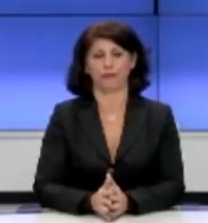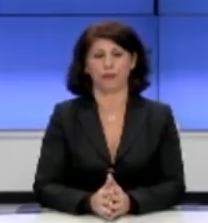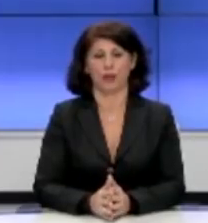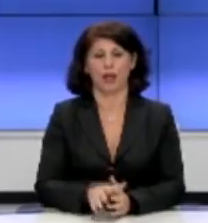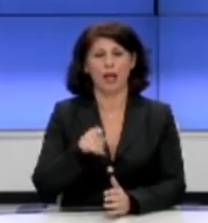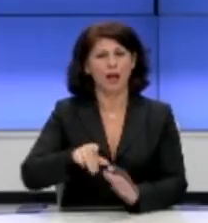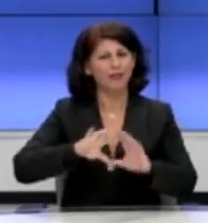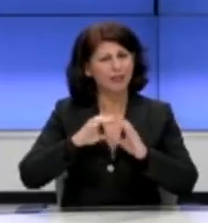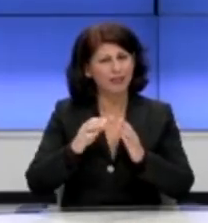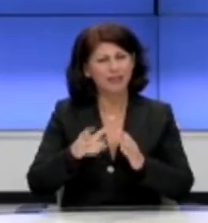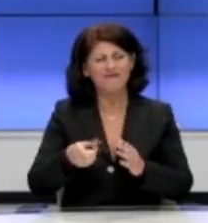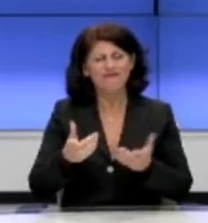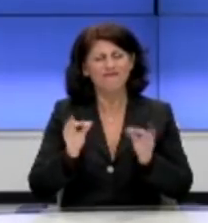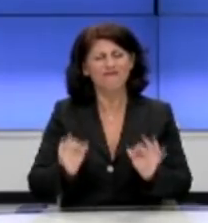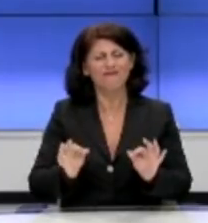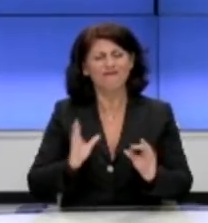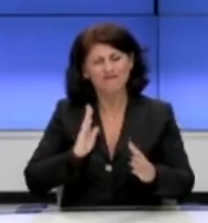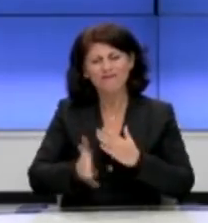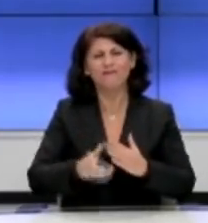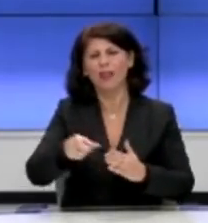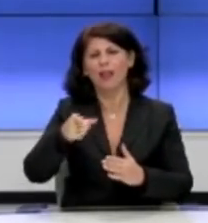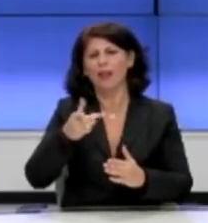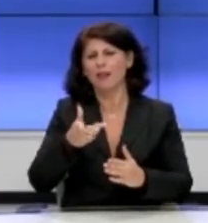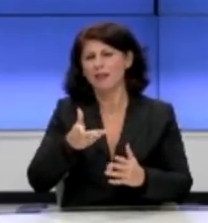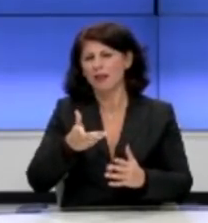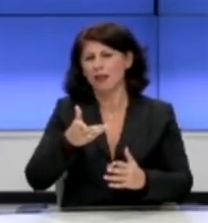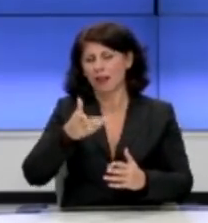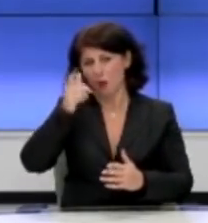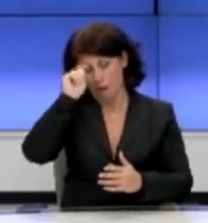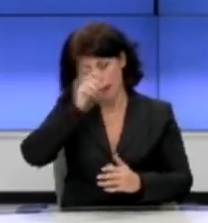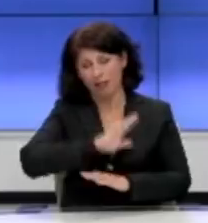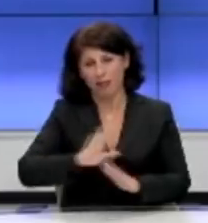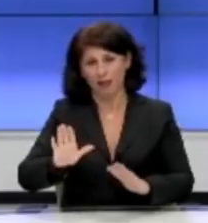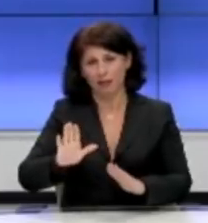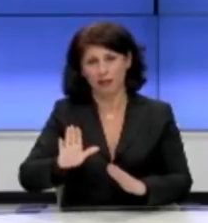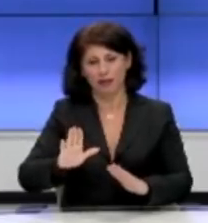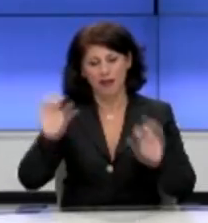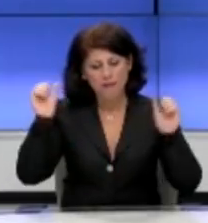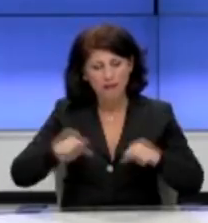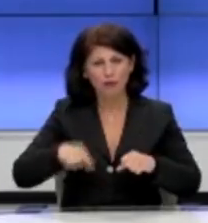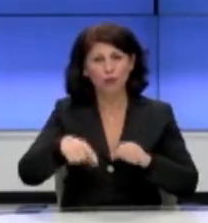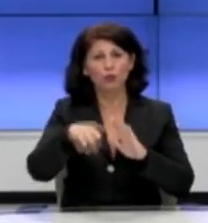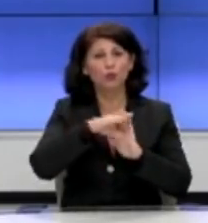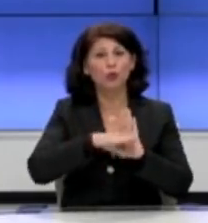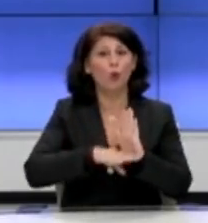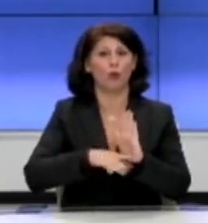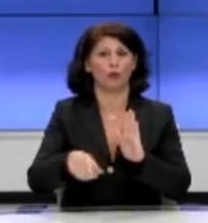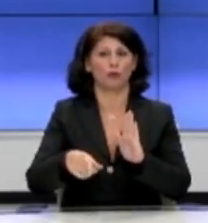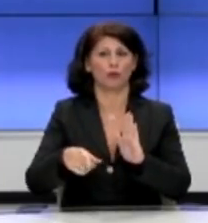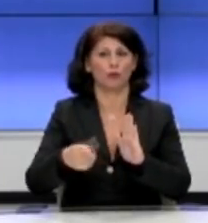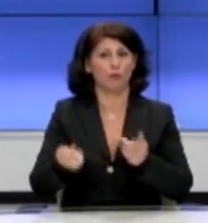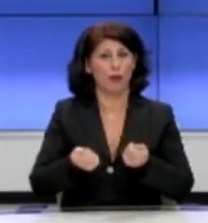την κοινική ομολογία έκανε, επιβεβαιώνοντας πανηγυρικά τους όρους με τους οποίους έγινε